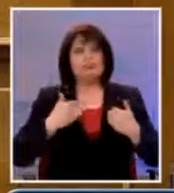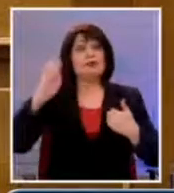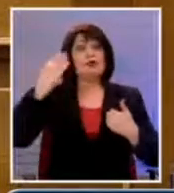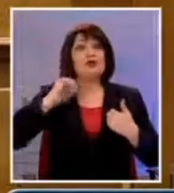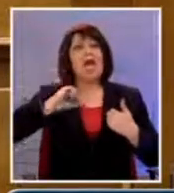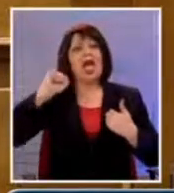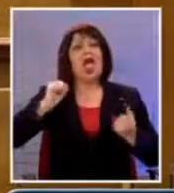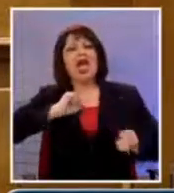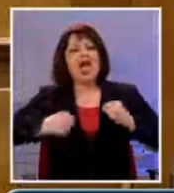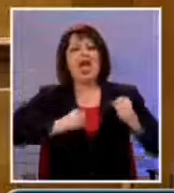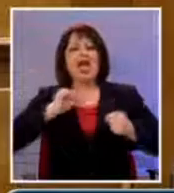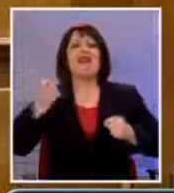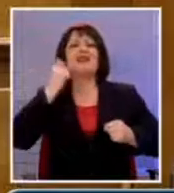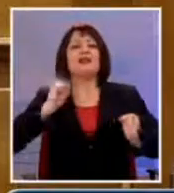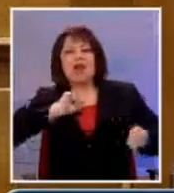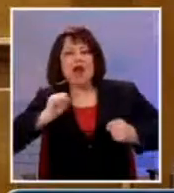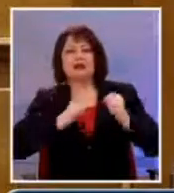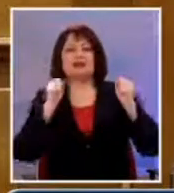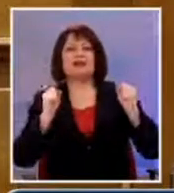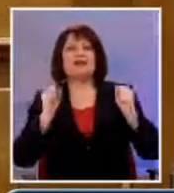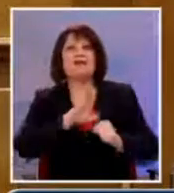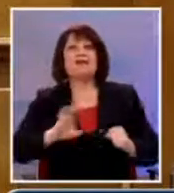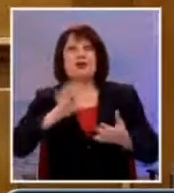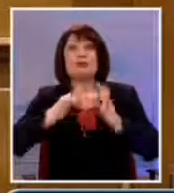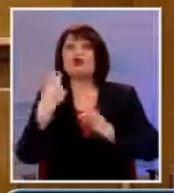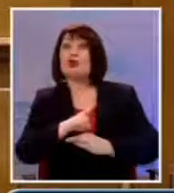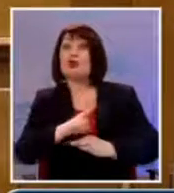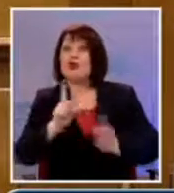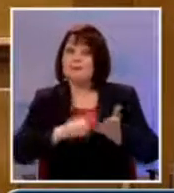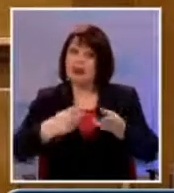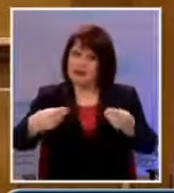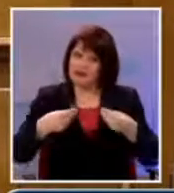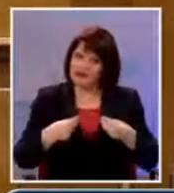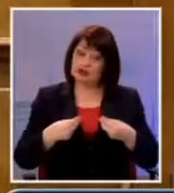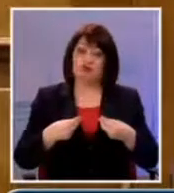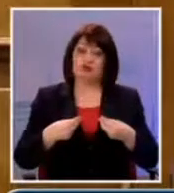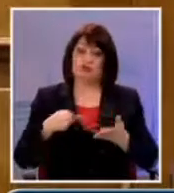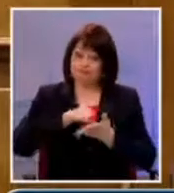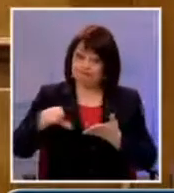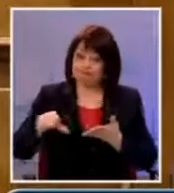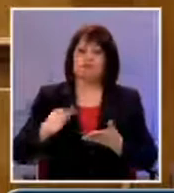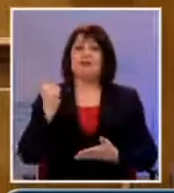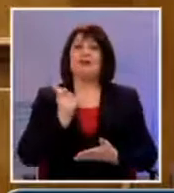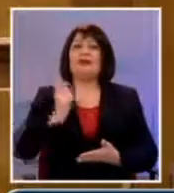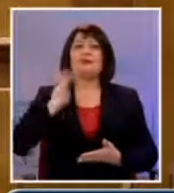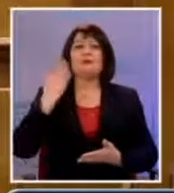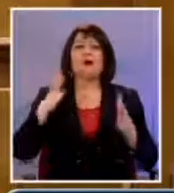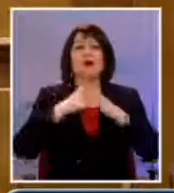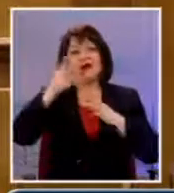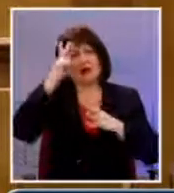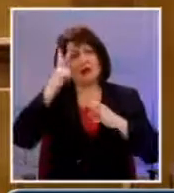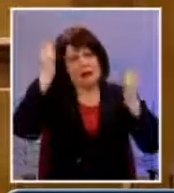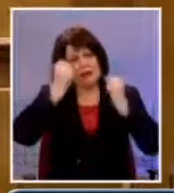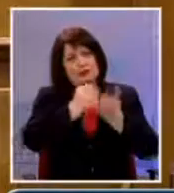αντίστασης. Το χρωστάει λυτρωτικά η Ευρώπη για την ιστορία της να αποπληρωθούν και το κατοχικό γεδάνιο και οι